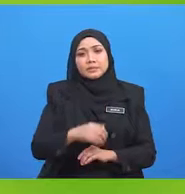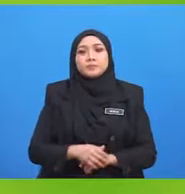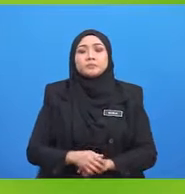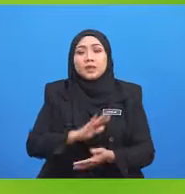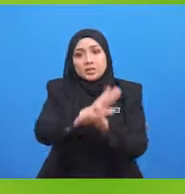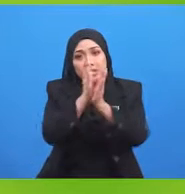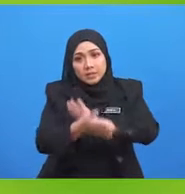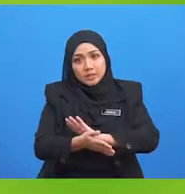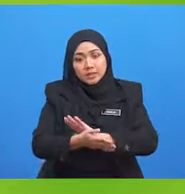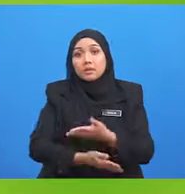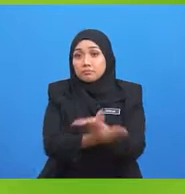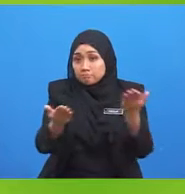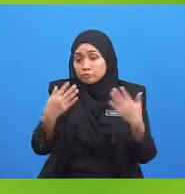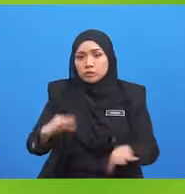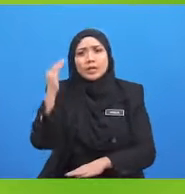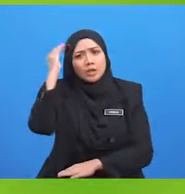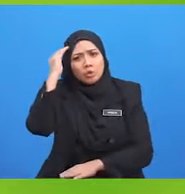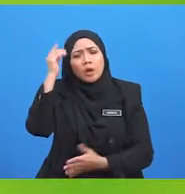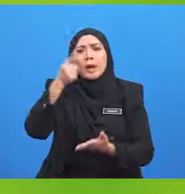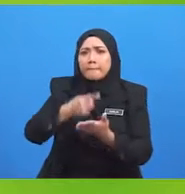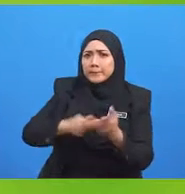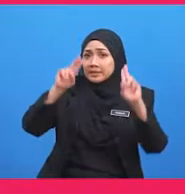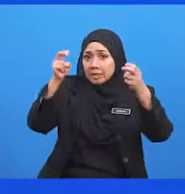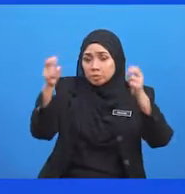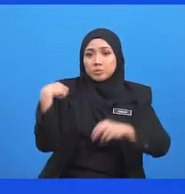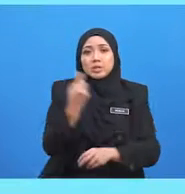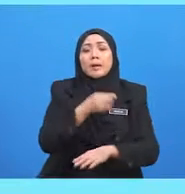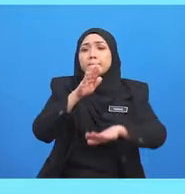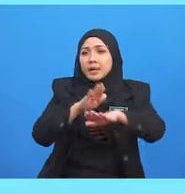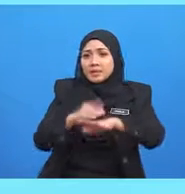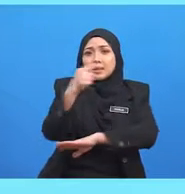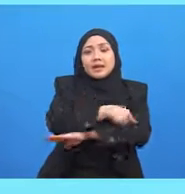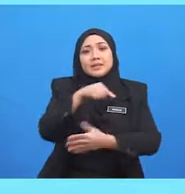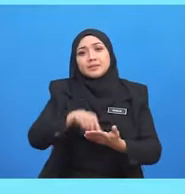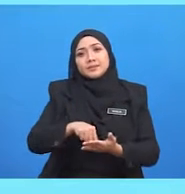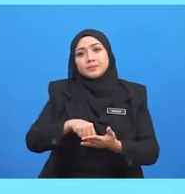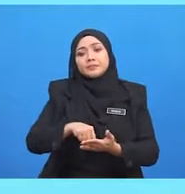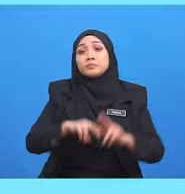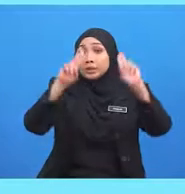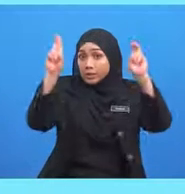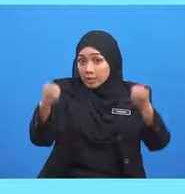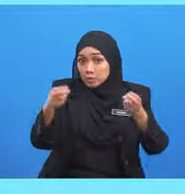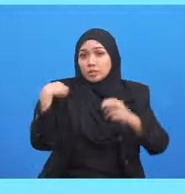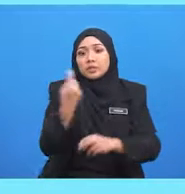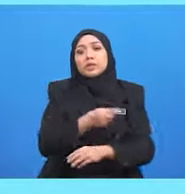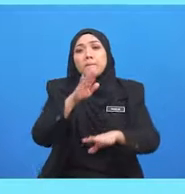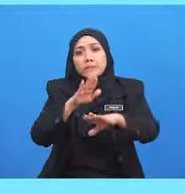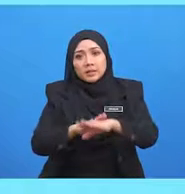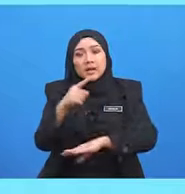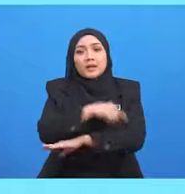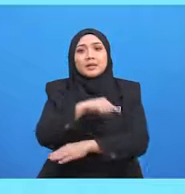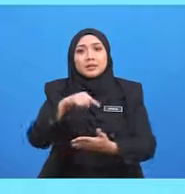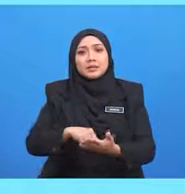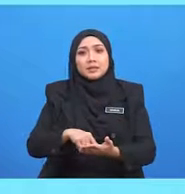dah tahu kan apa tajuk kita pada hari ini? Tajuk kita pada hari ini ialah perkara